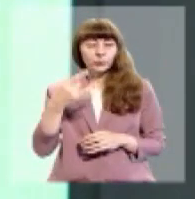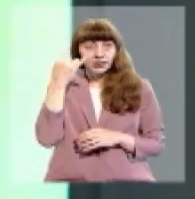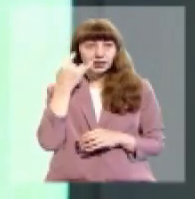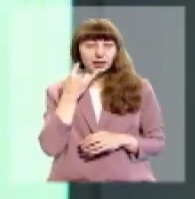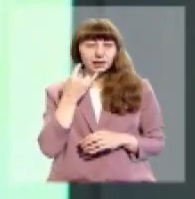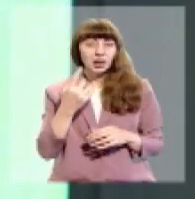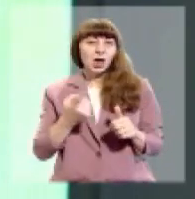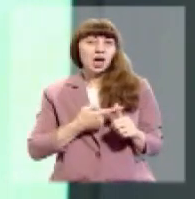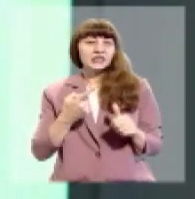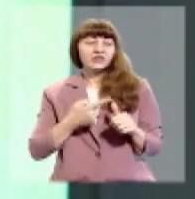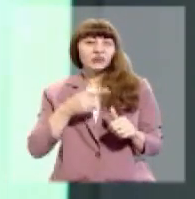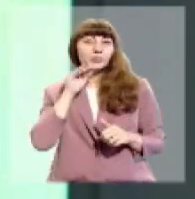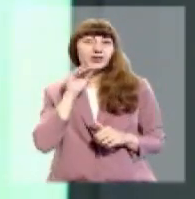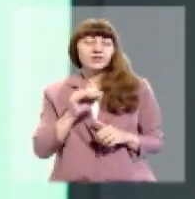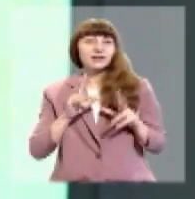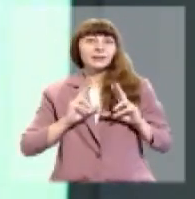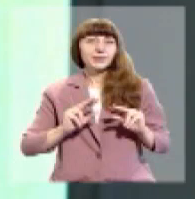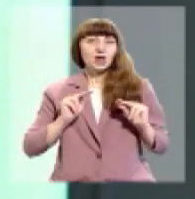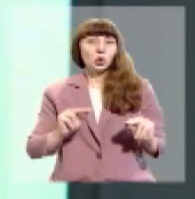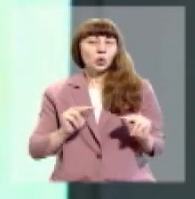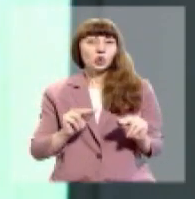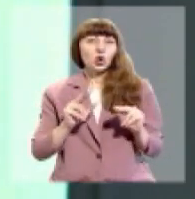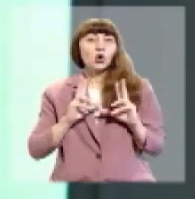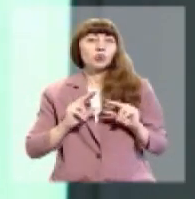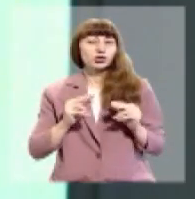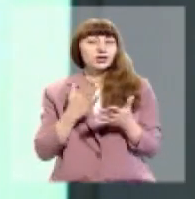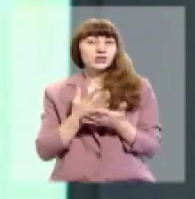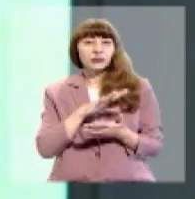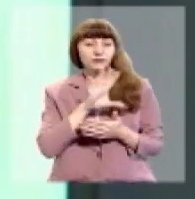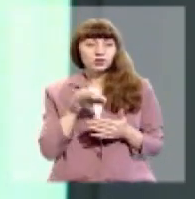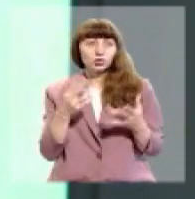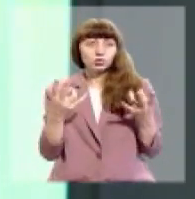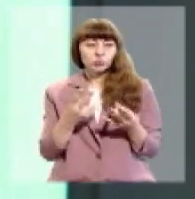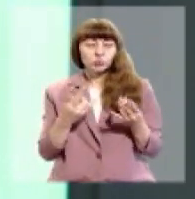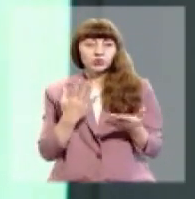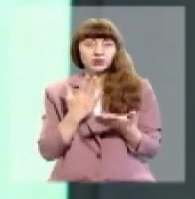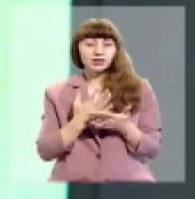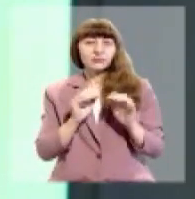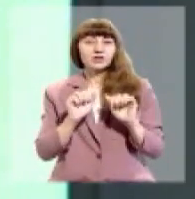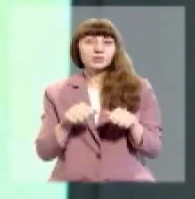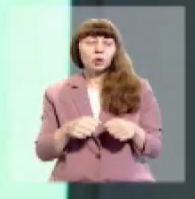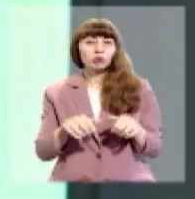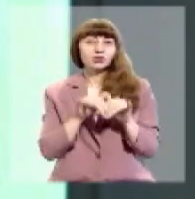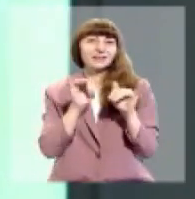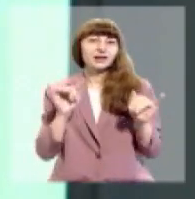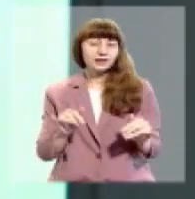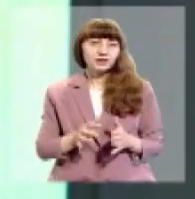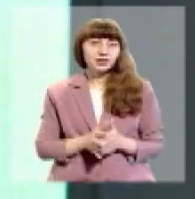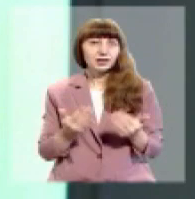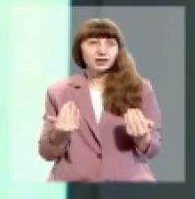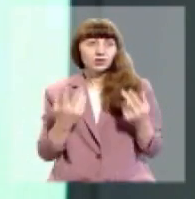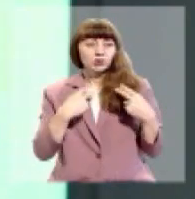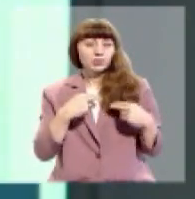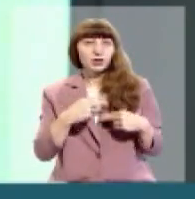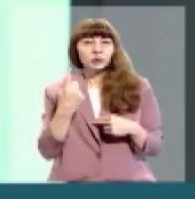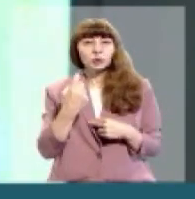Педагог мәртебесі туралы Қазақстан Республикасы заңының арқасында мұғалімдер бүгінде барлық материалдық және материалдық емес ынталандыруды